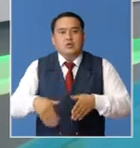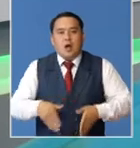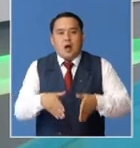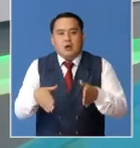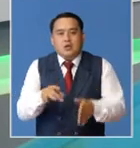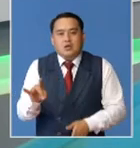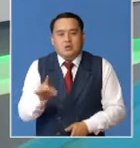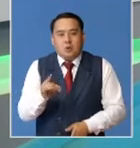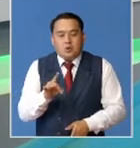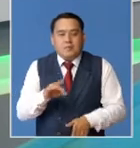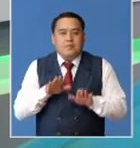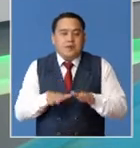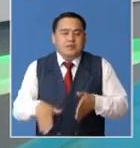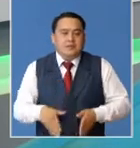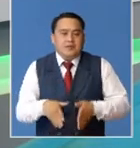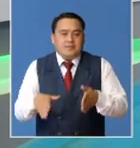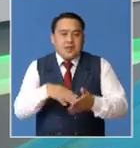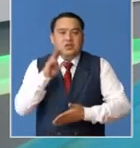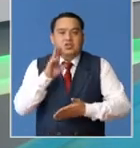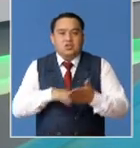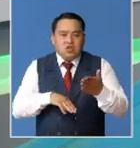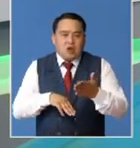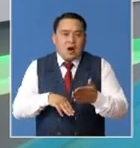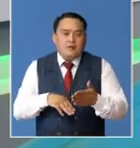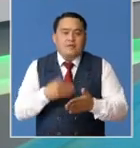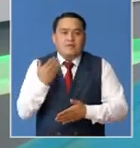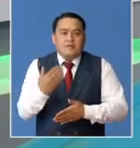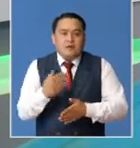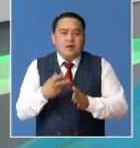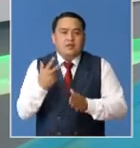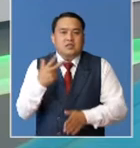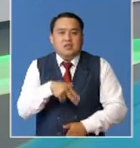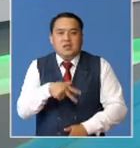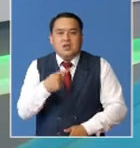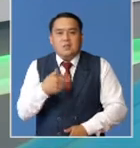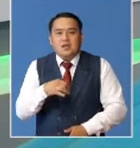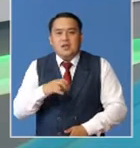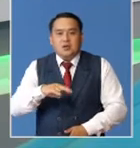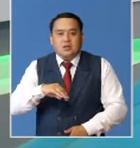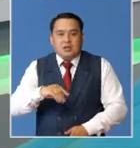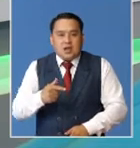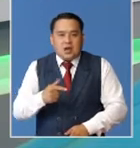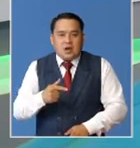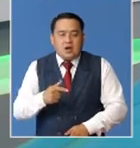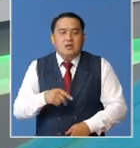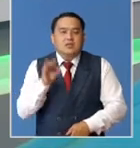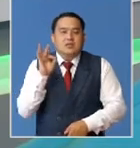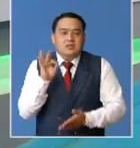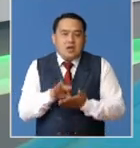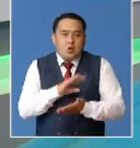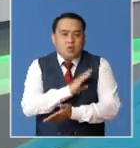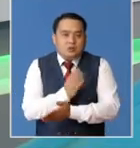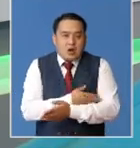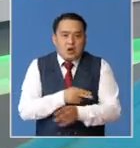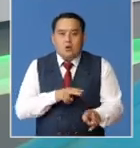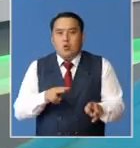автодорогах республиканского и местного назначения. Сумма наложенных по ним штрафов превышает 30 миллионов тенге. В целях усиления